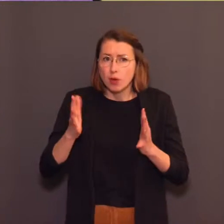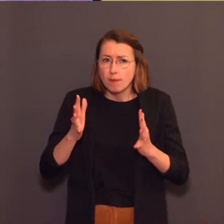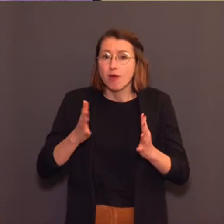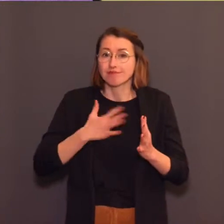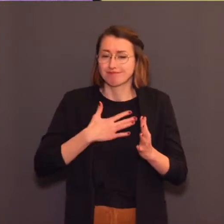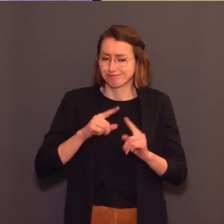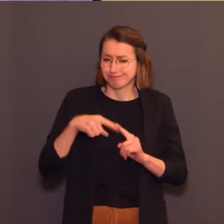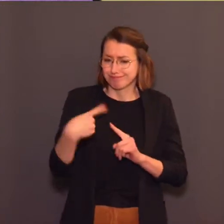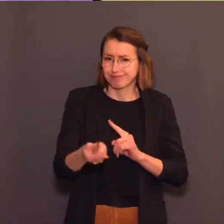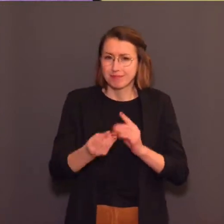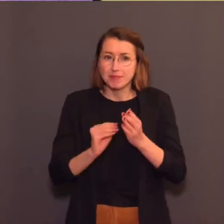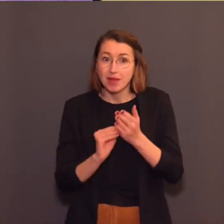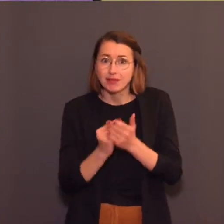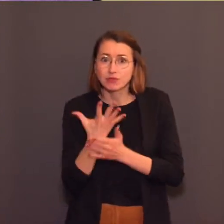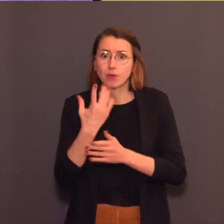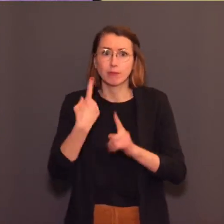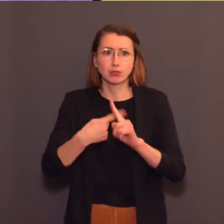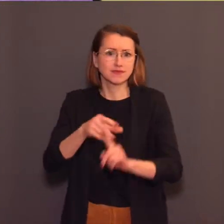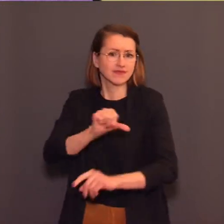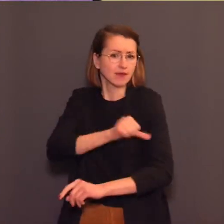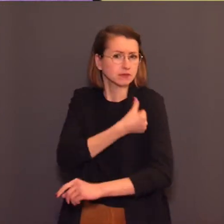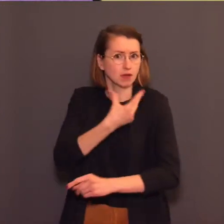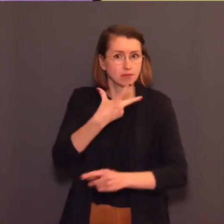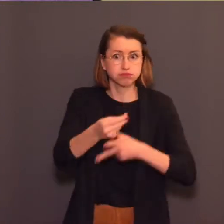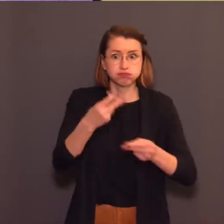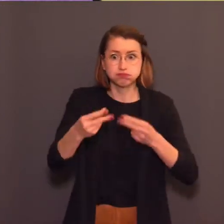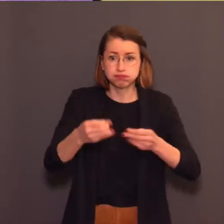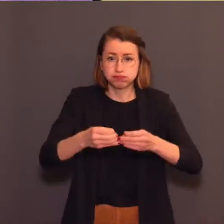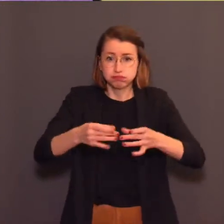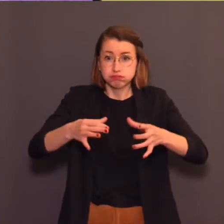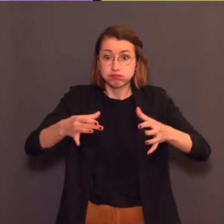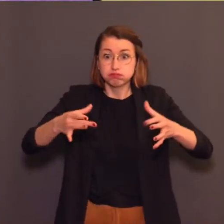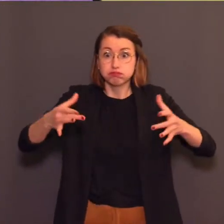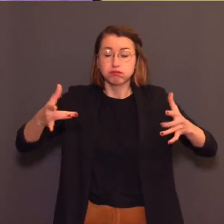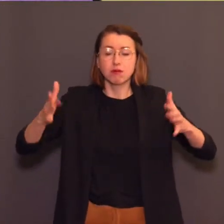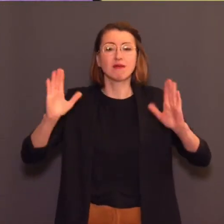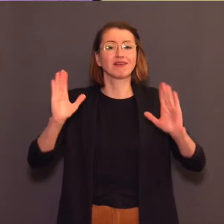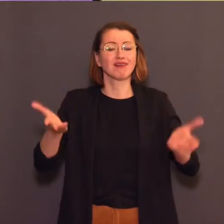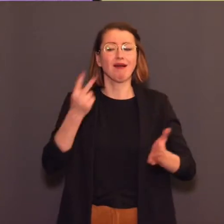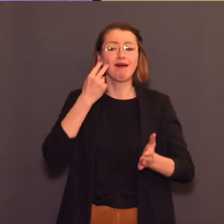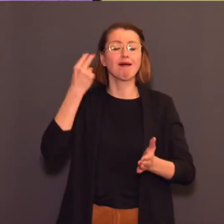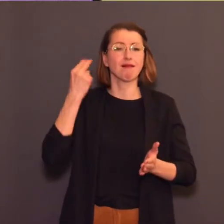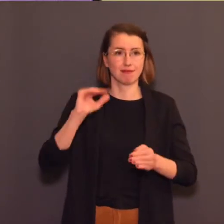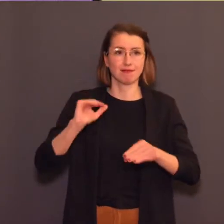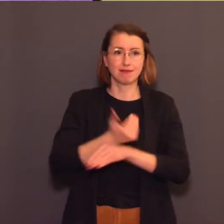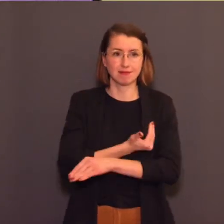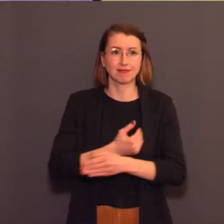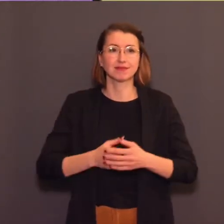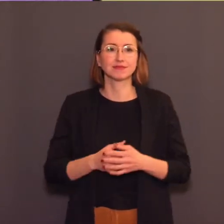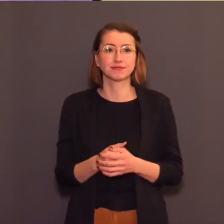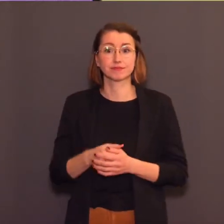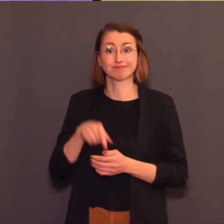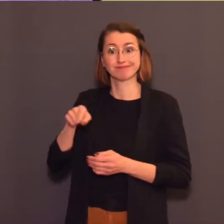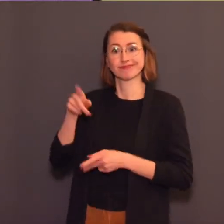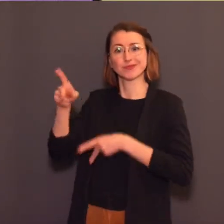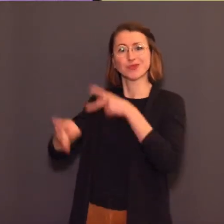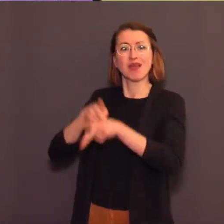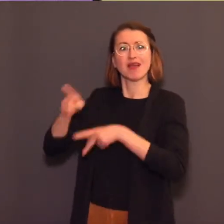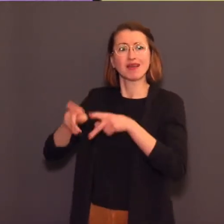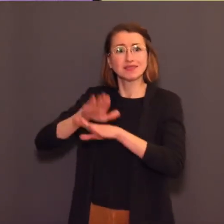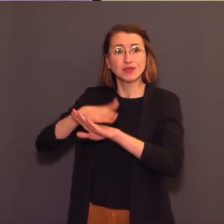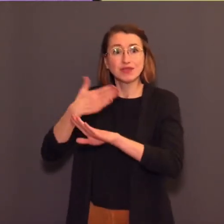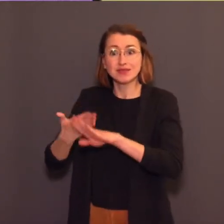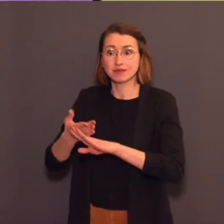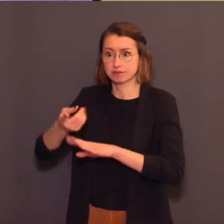Mais actuellement, le secteur des soins de santé compte sur notre aide. Et notre aide, c'est de faire la différence.